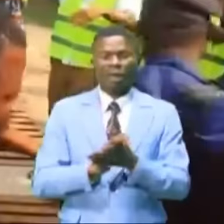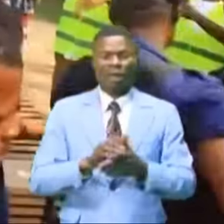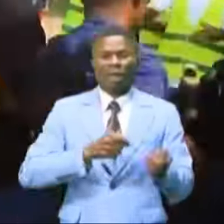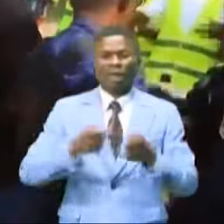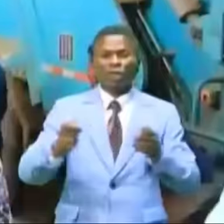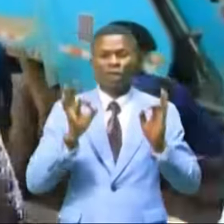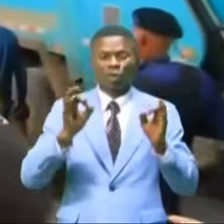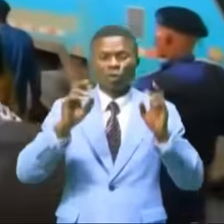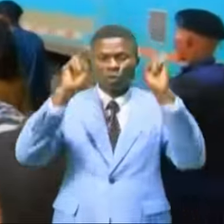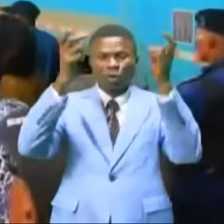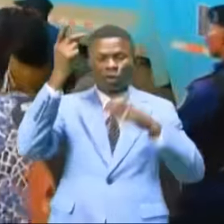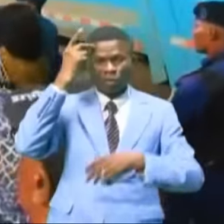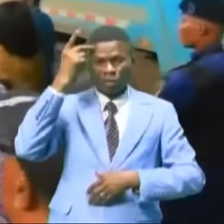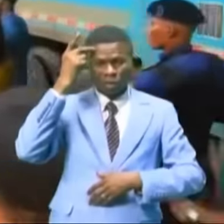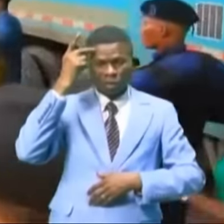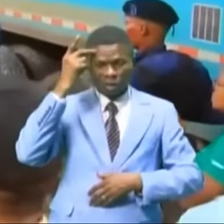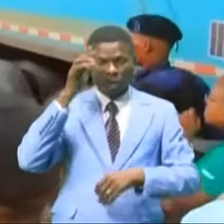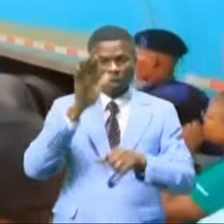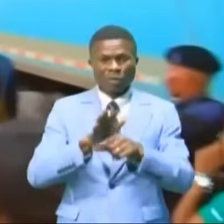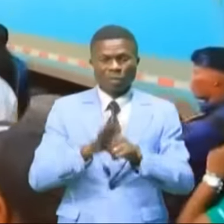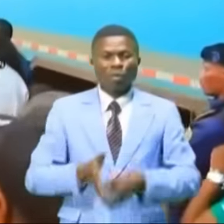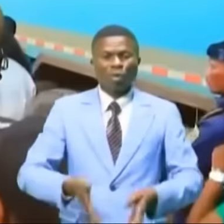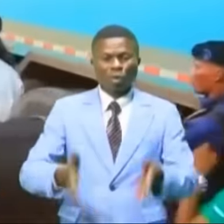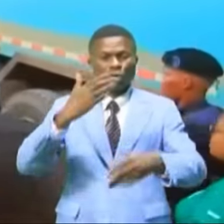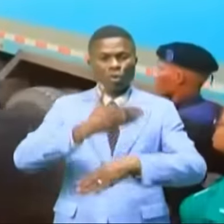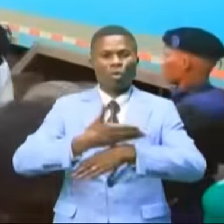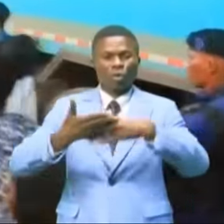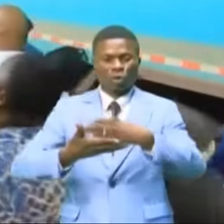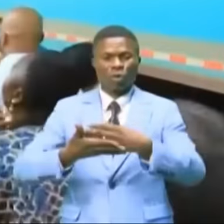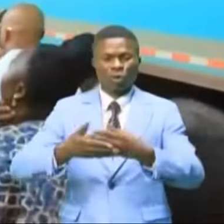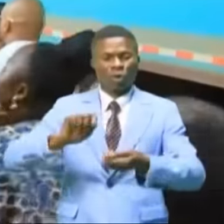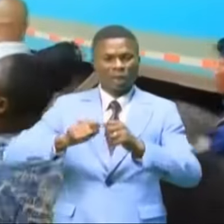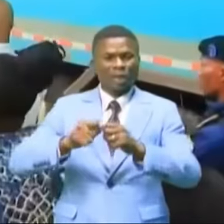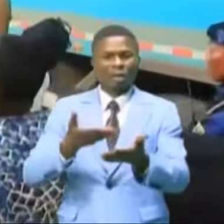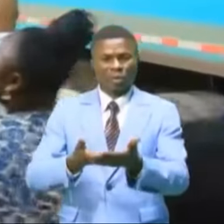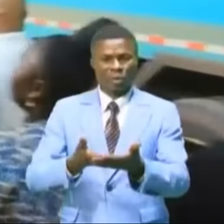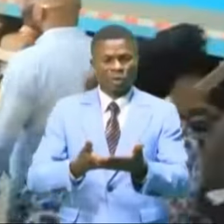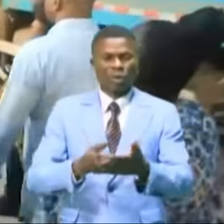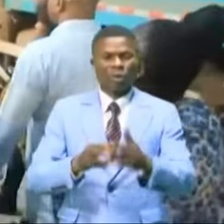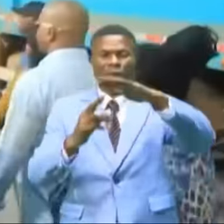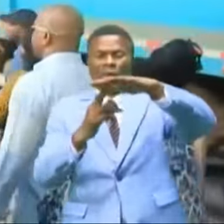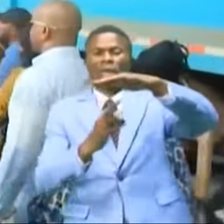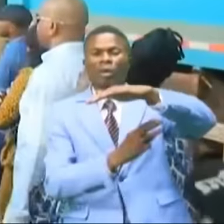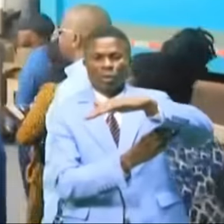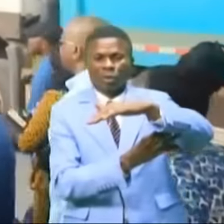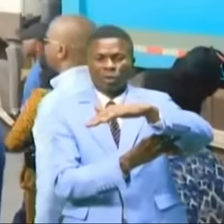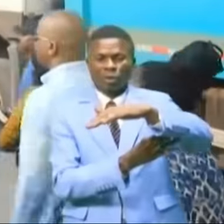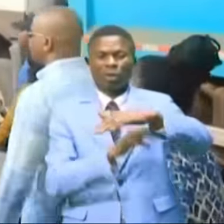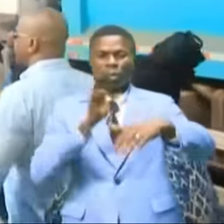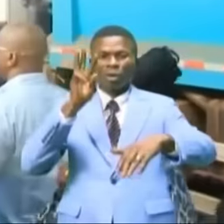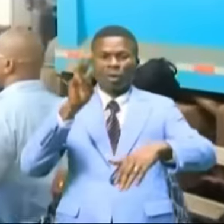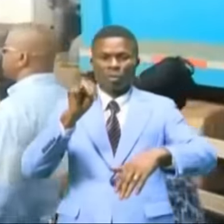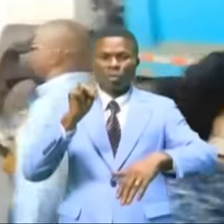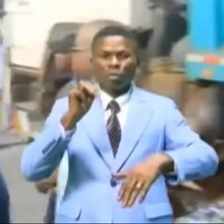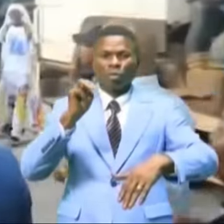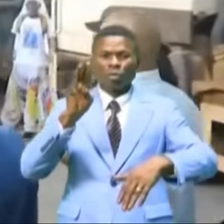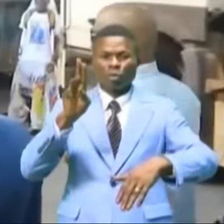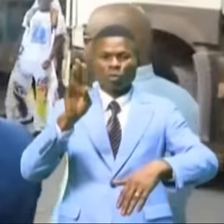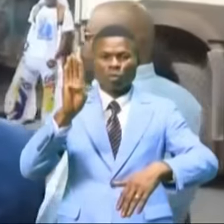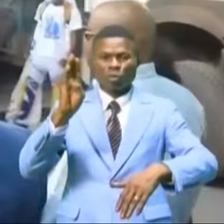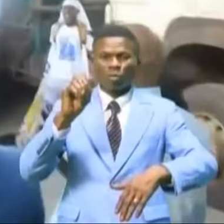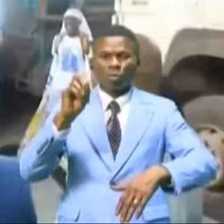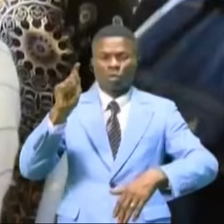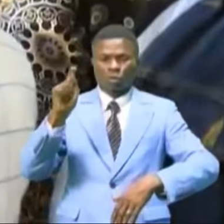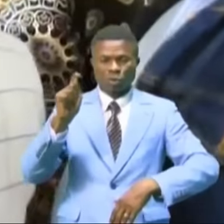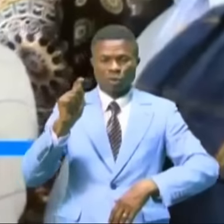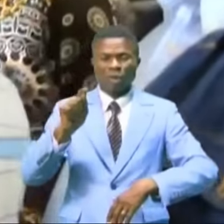centraux de Kinshasa, les nombreuses routes construites et réhabilitées, les ponts Louboudi au camp Luka et Bongolo à